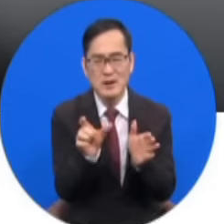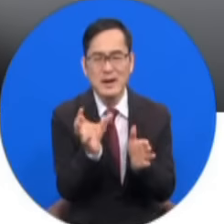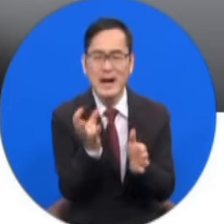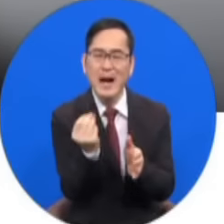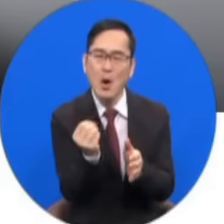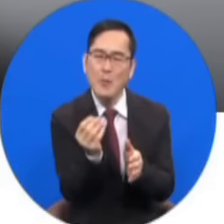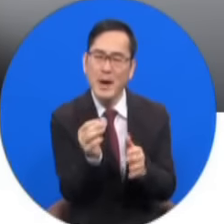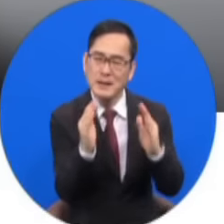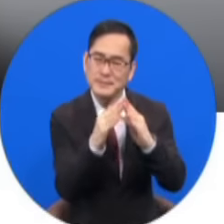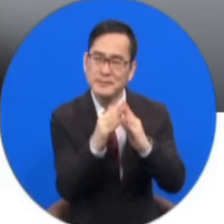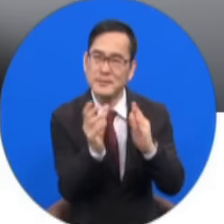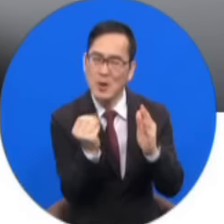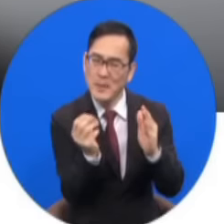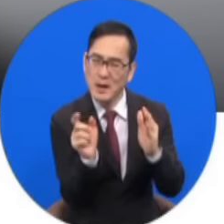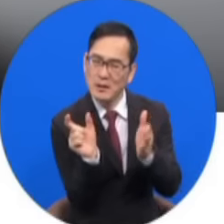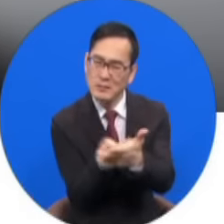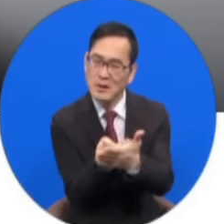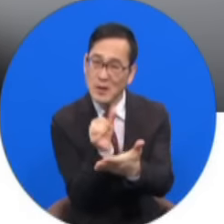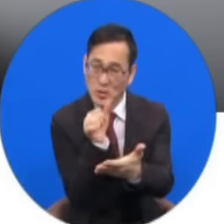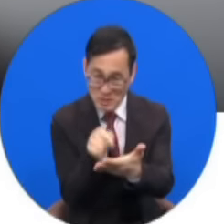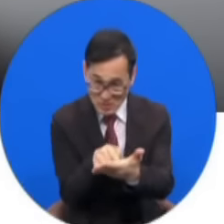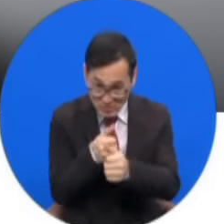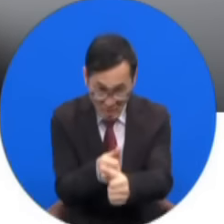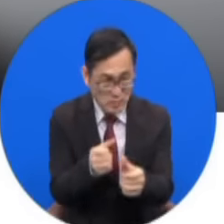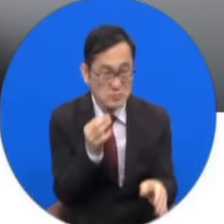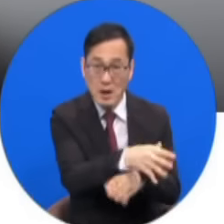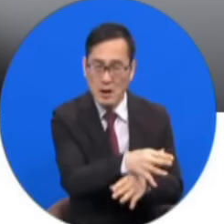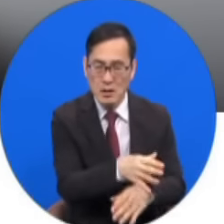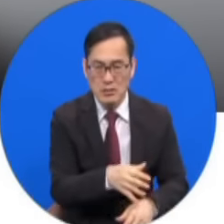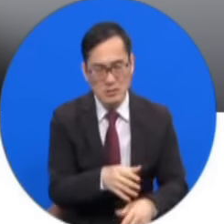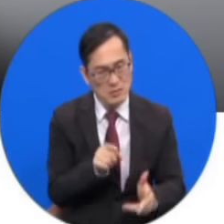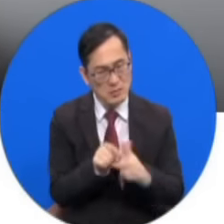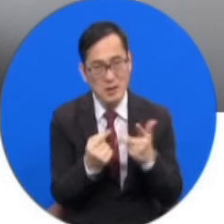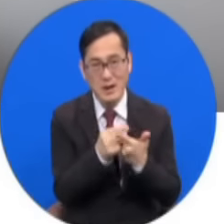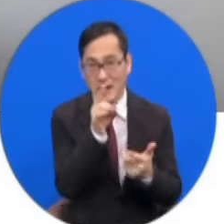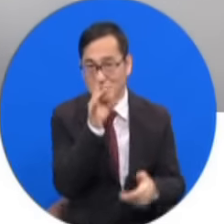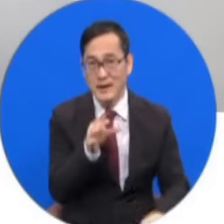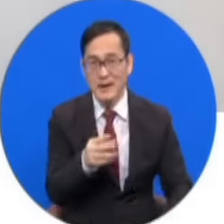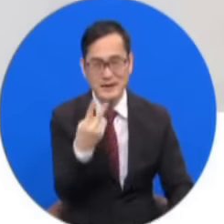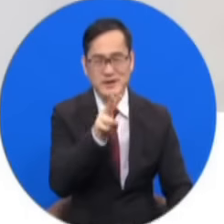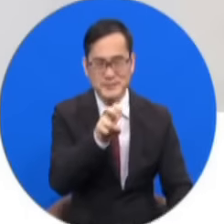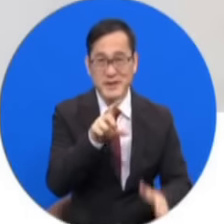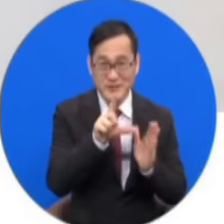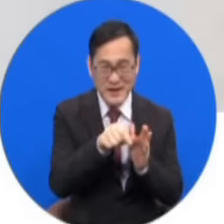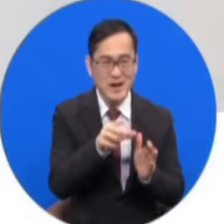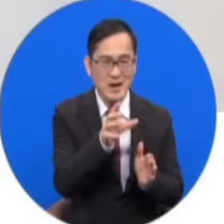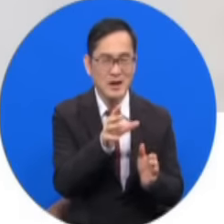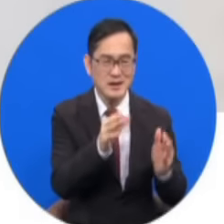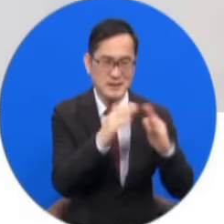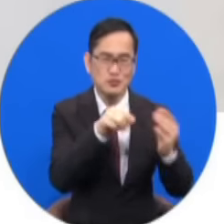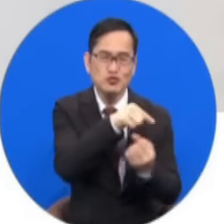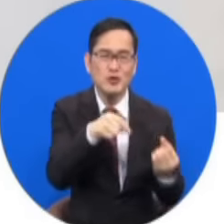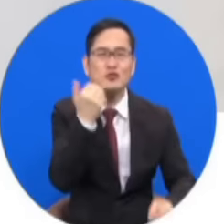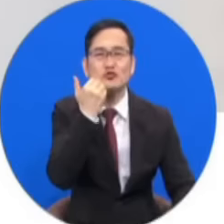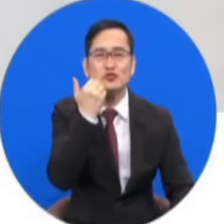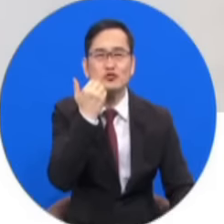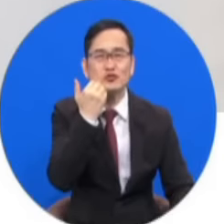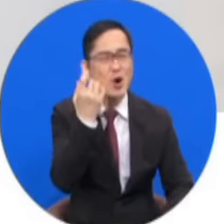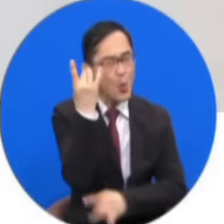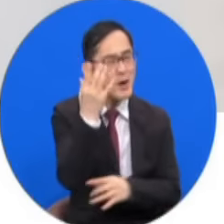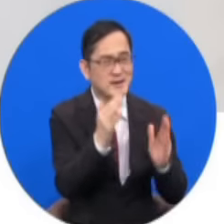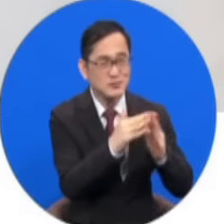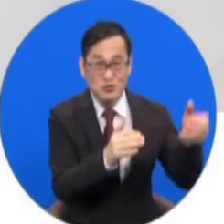에어 BNB Pro 돌렸다고 하면 2020년에 에어 BNB 돌린 사람은 누구냐 송기 신부야 문다 씨냐 그다음에 그 에어